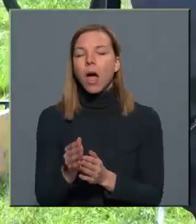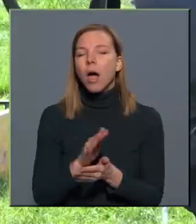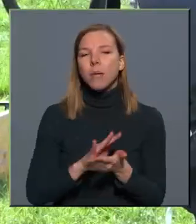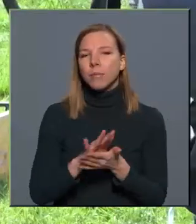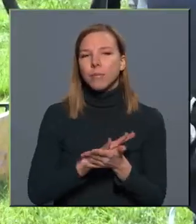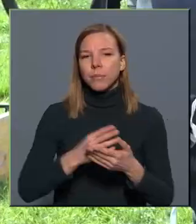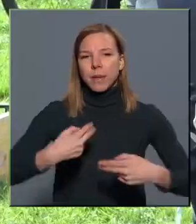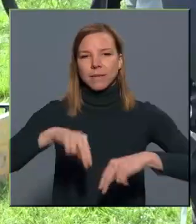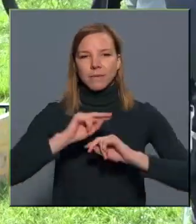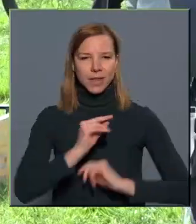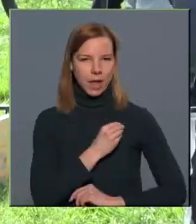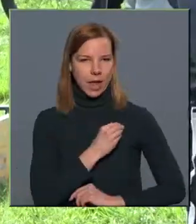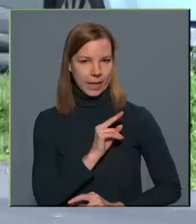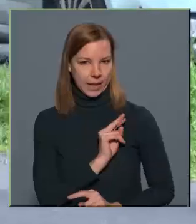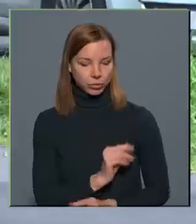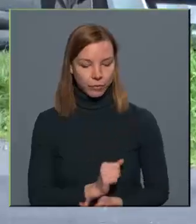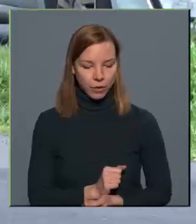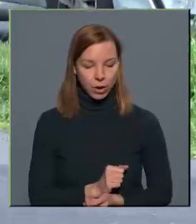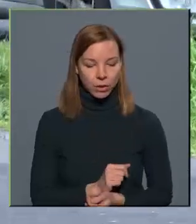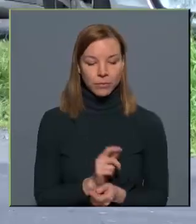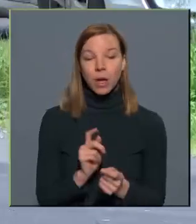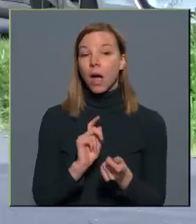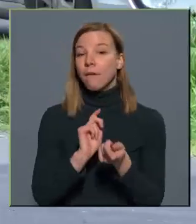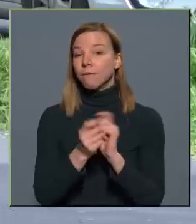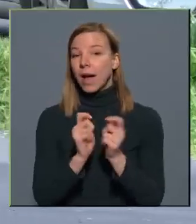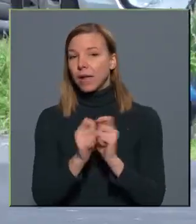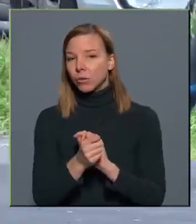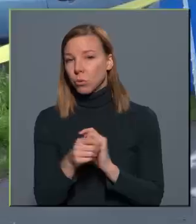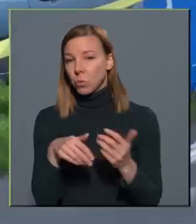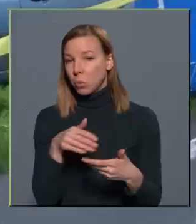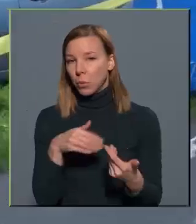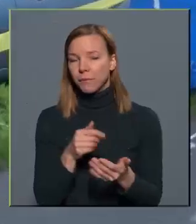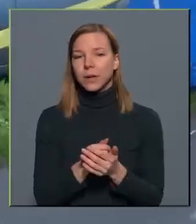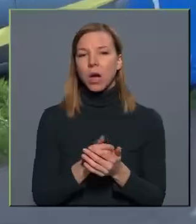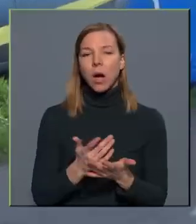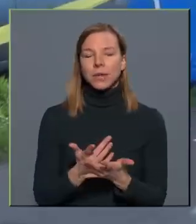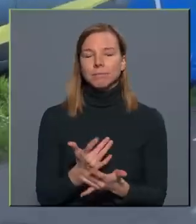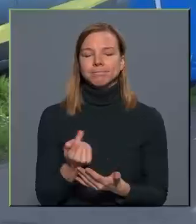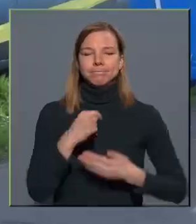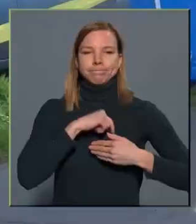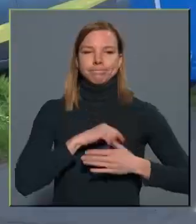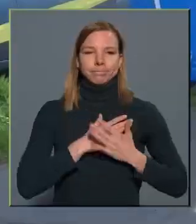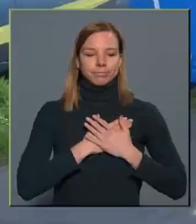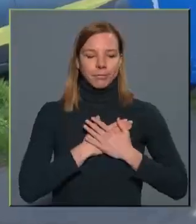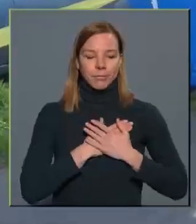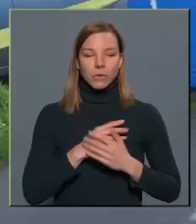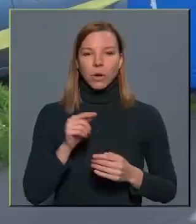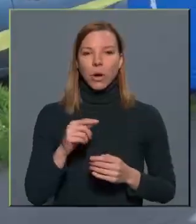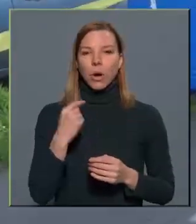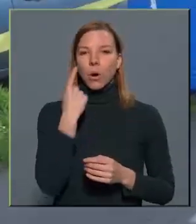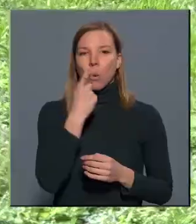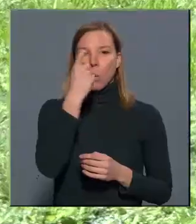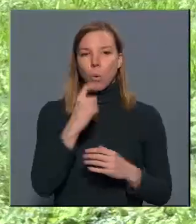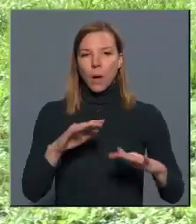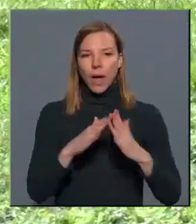a sporteseményekről? Ez nagyon változó, de ami az én szívem csücske, az az Óhegyparki rekordkísérlet, az egy futás, ott idén